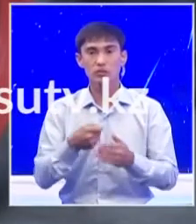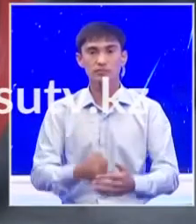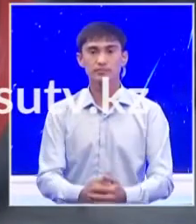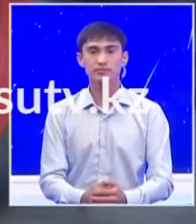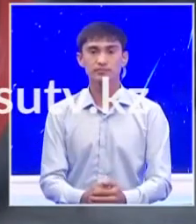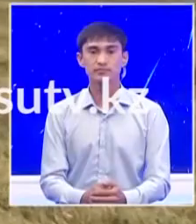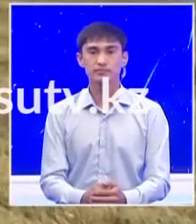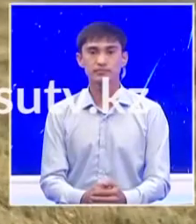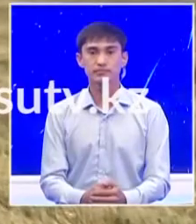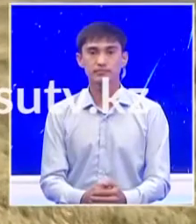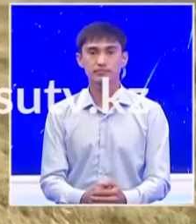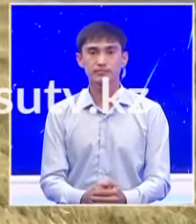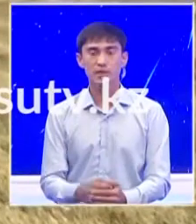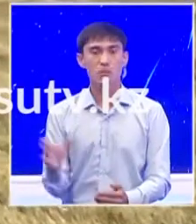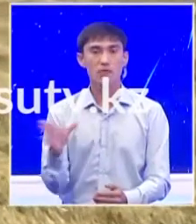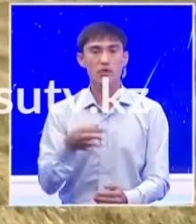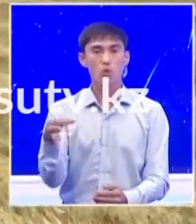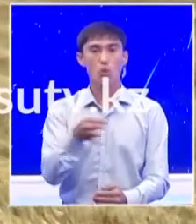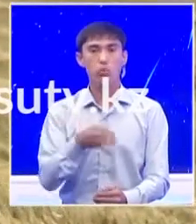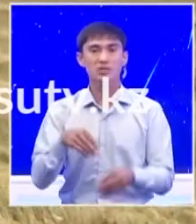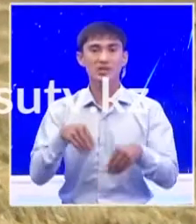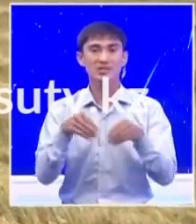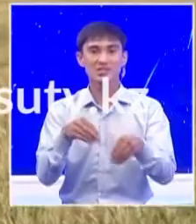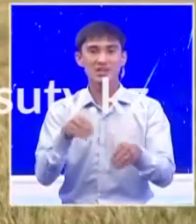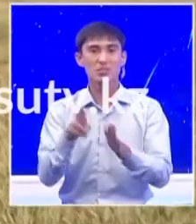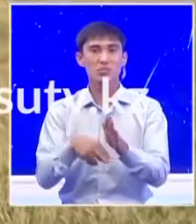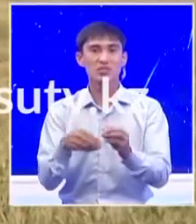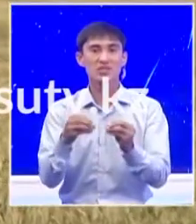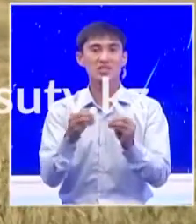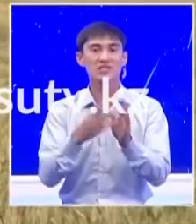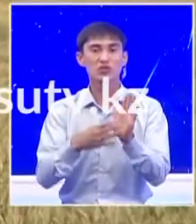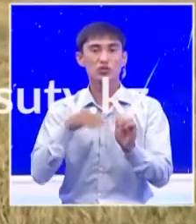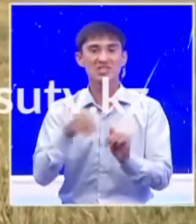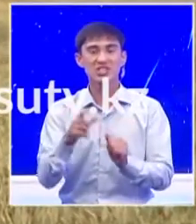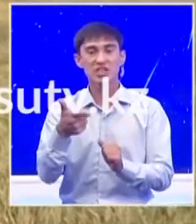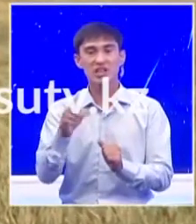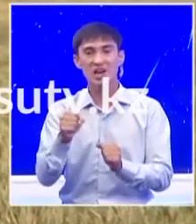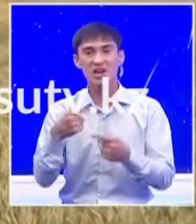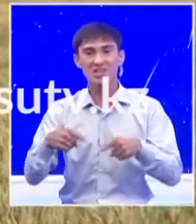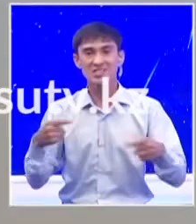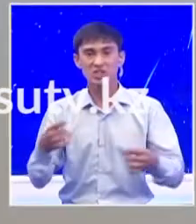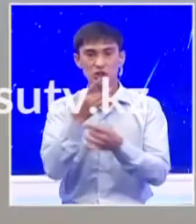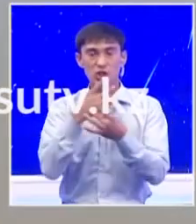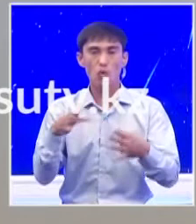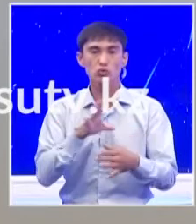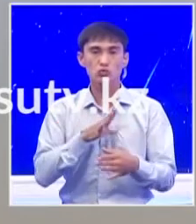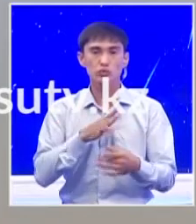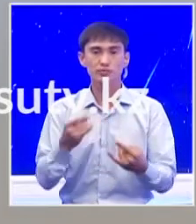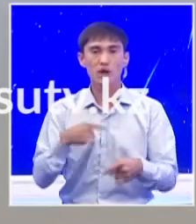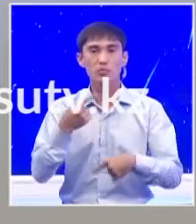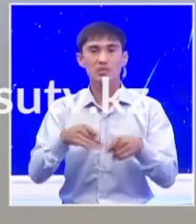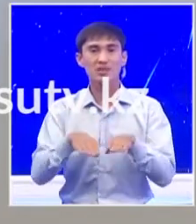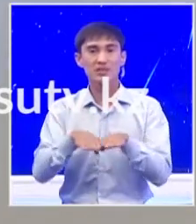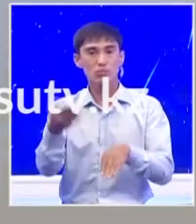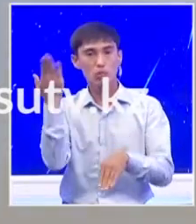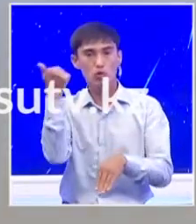для животных. По всей области засеяно без малого 900 тысяч гектаров различных сельхозкультур. По сравнению с прошлым годом,